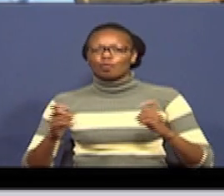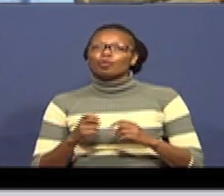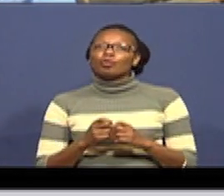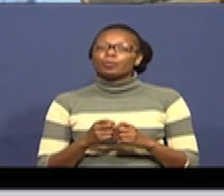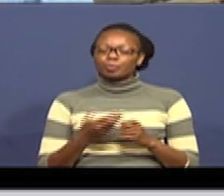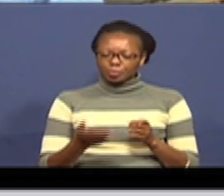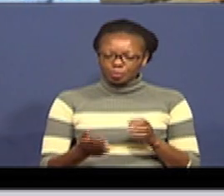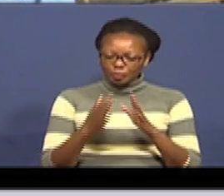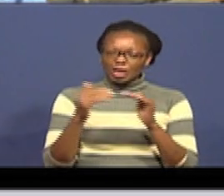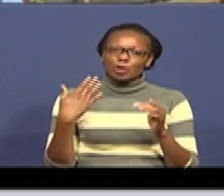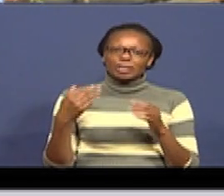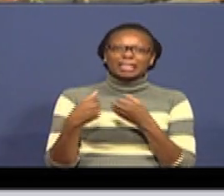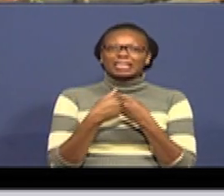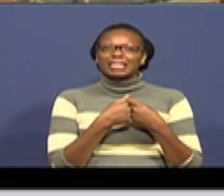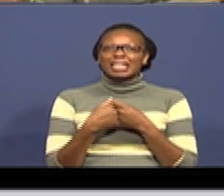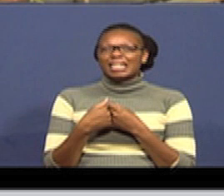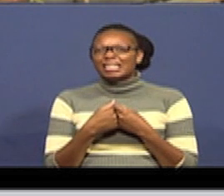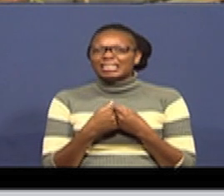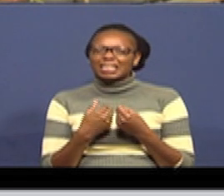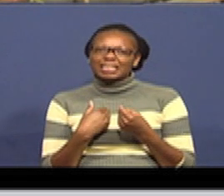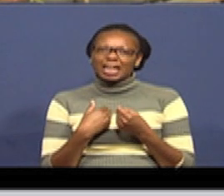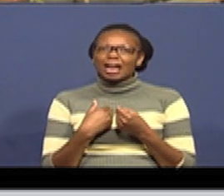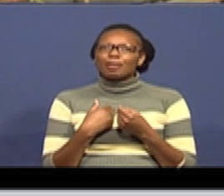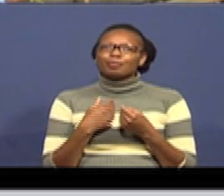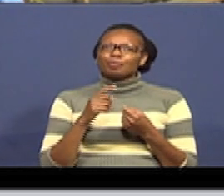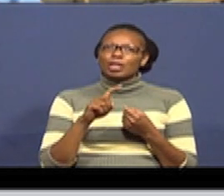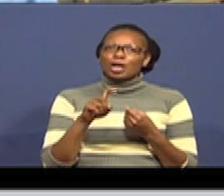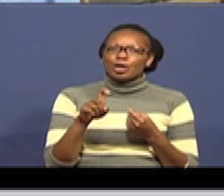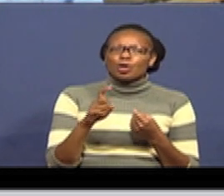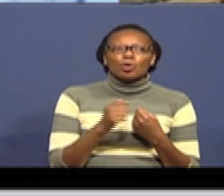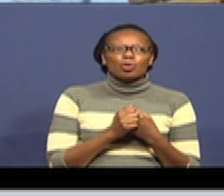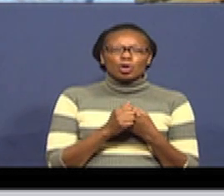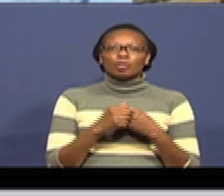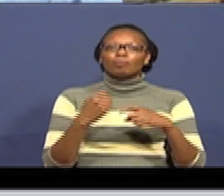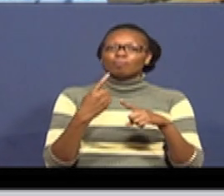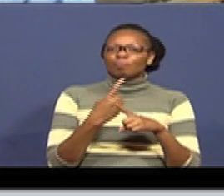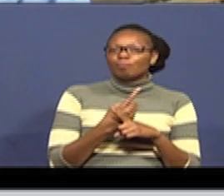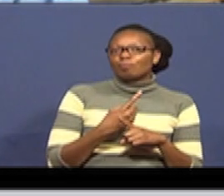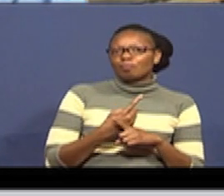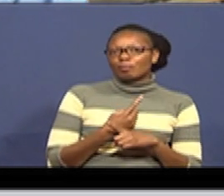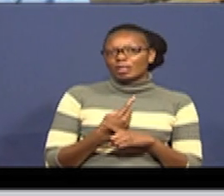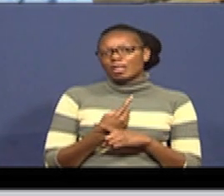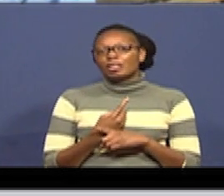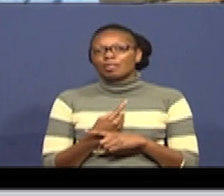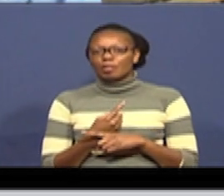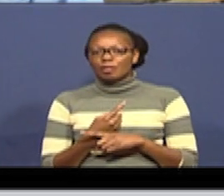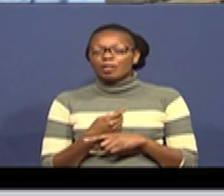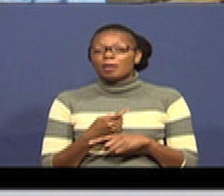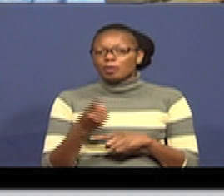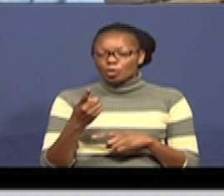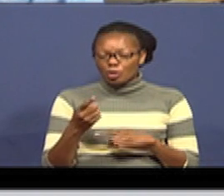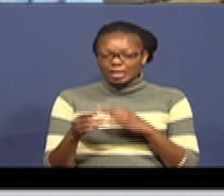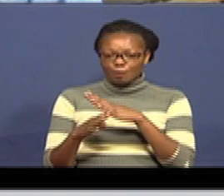leaf spot ambazo ndio hizi hapa. Hizo lason huwa zimechomeka. Kitu ingine changamoto ni